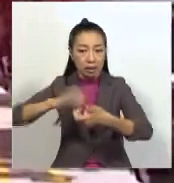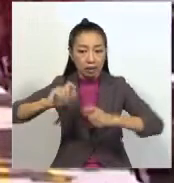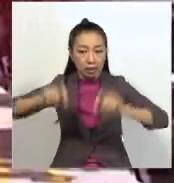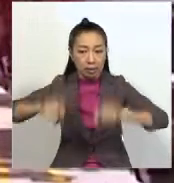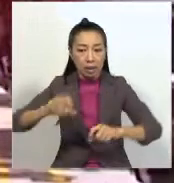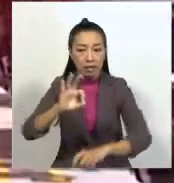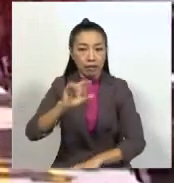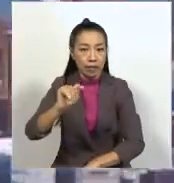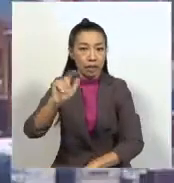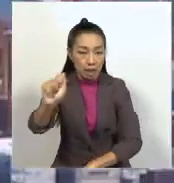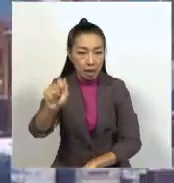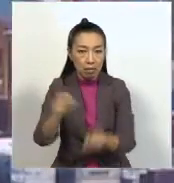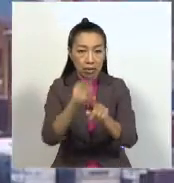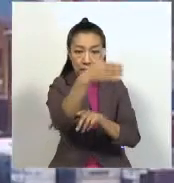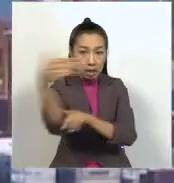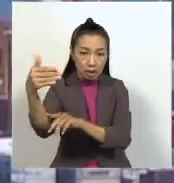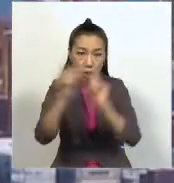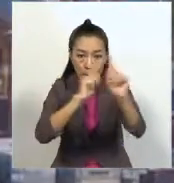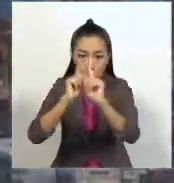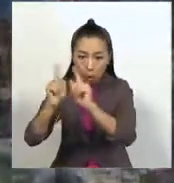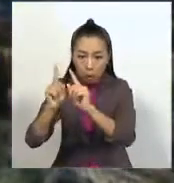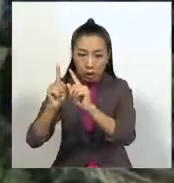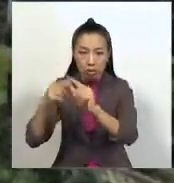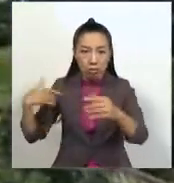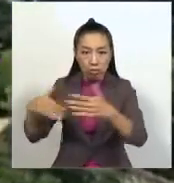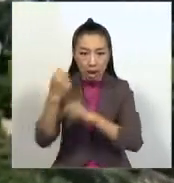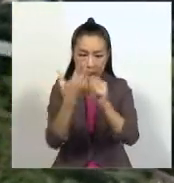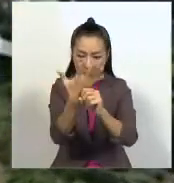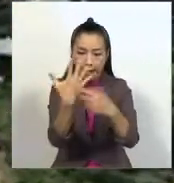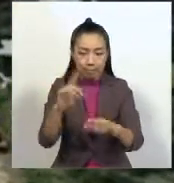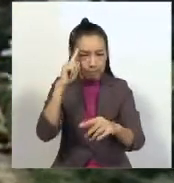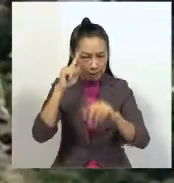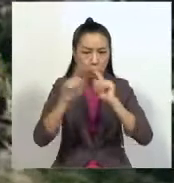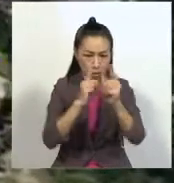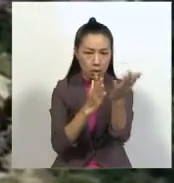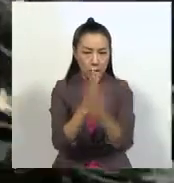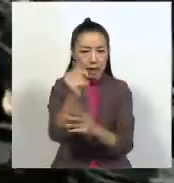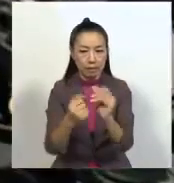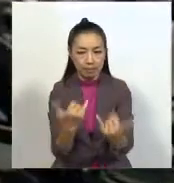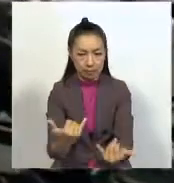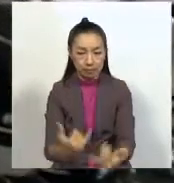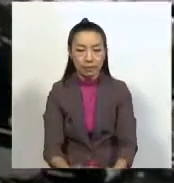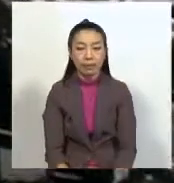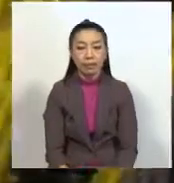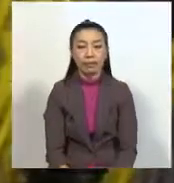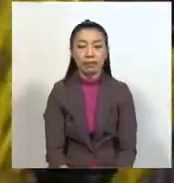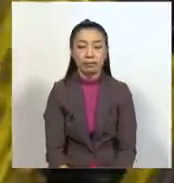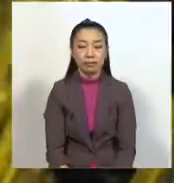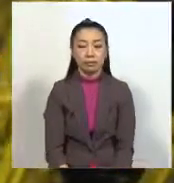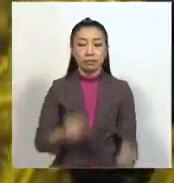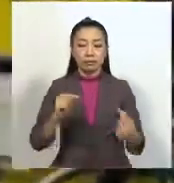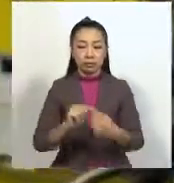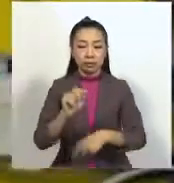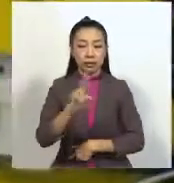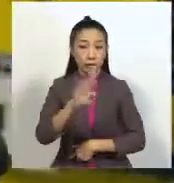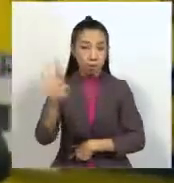ที่มีการเจรจากับประเทศต่างๆมากกว่า5ปีให้สำเร็จค่ะท่านนายกยังได้กล่าวถึงความก้าวหน้า